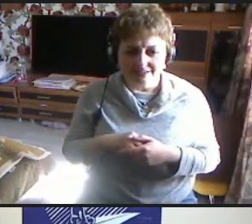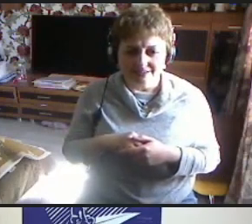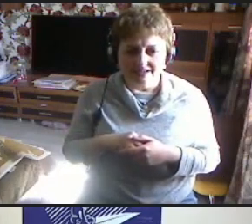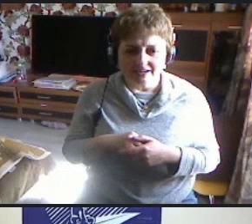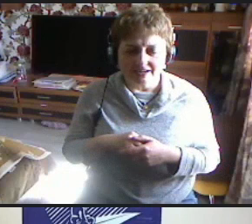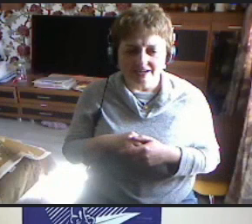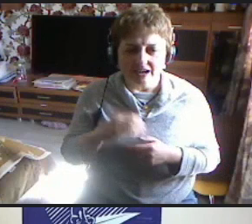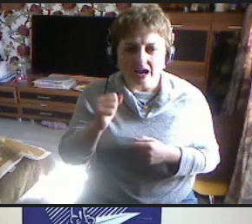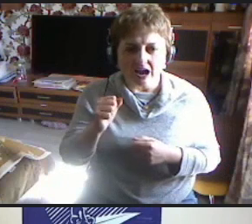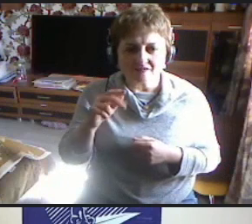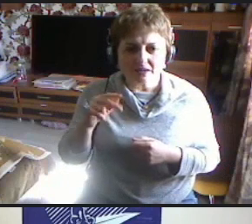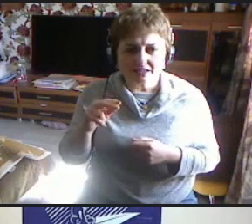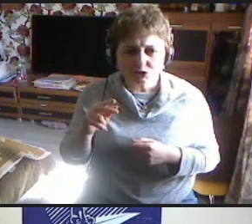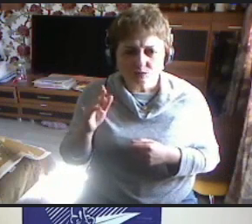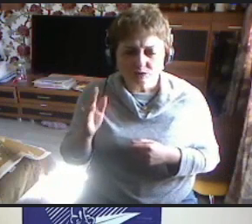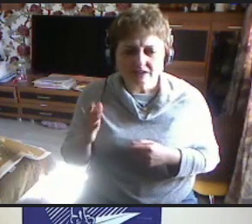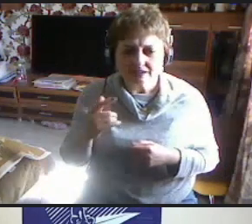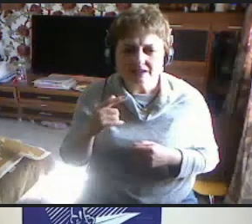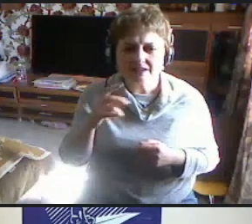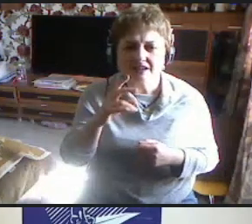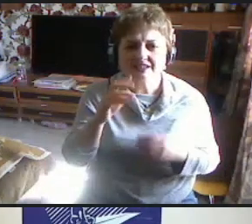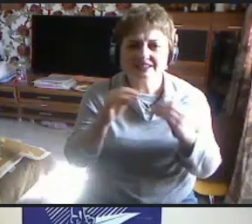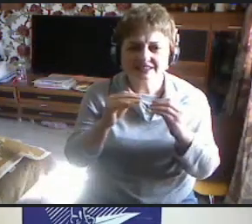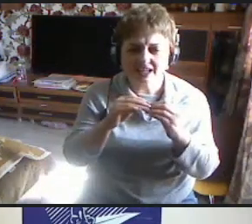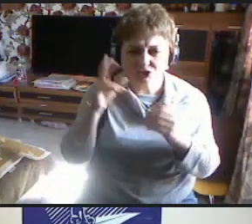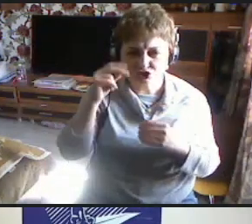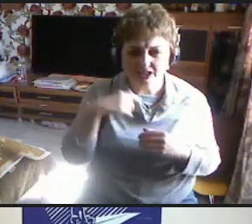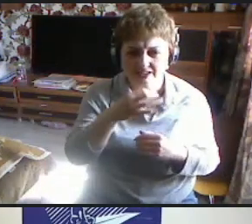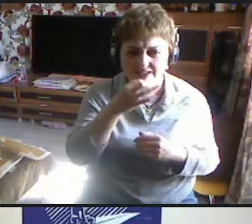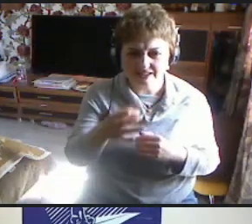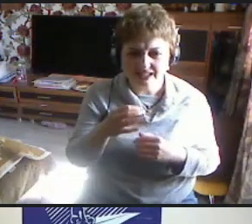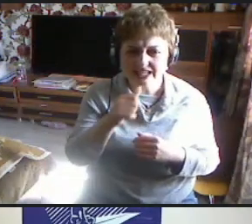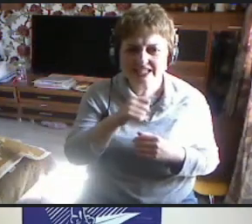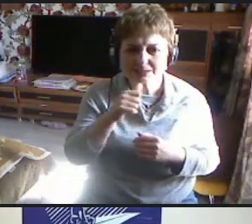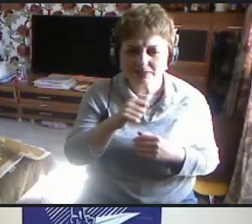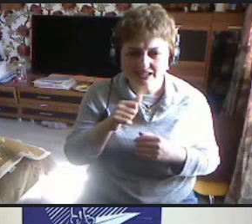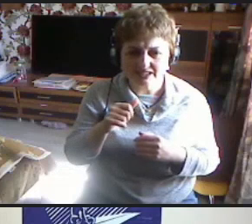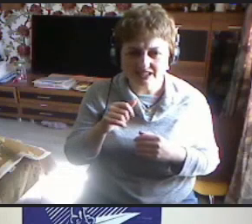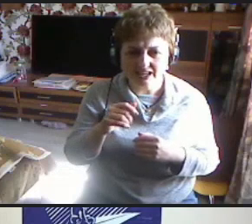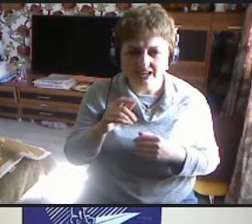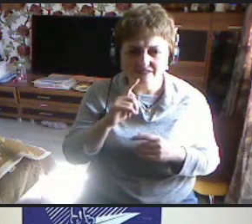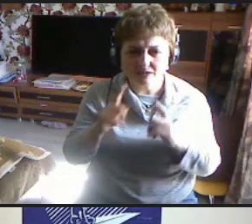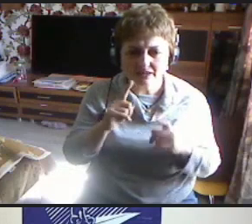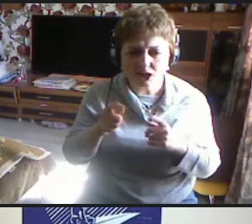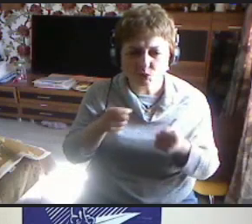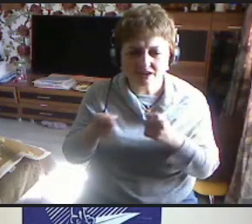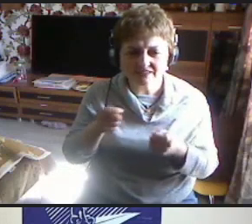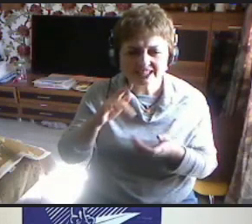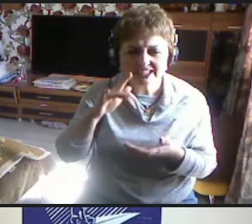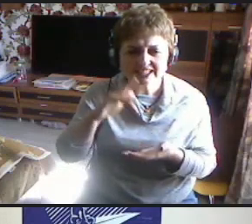Да, я могу сказать насчет 10 числа. Экспертом вебинара будет руководитель центра,